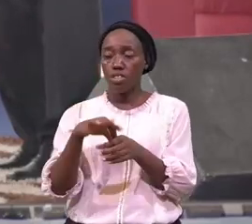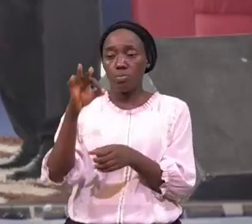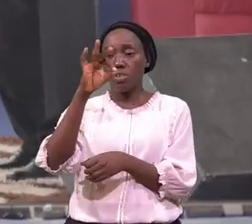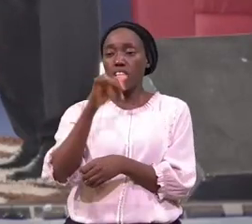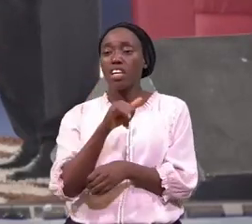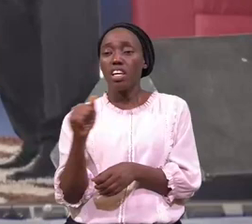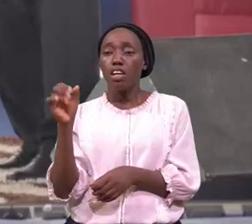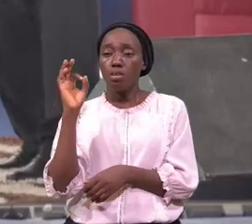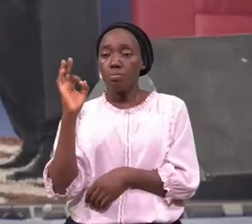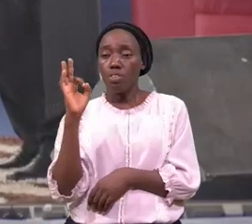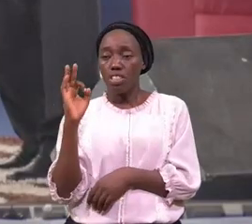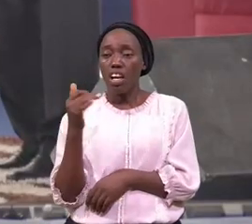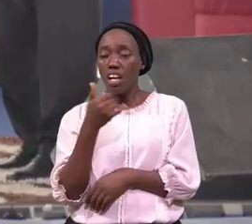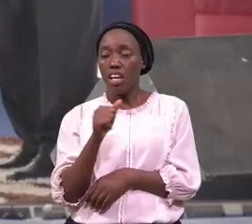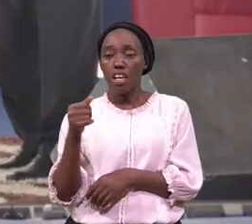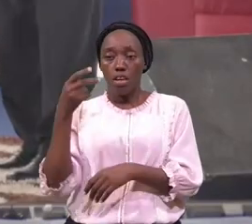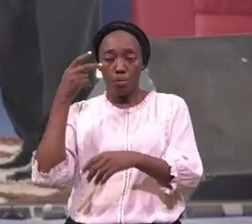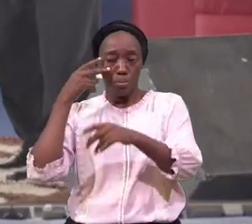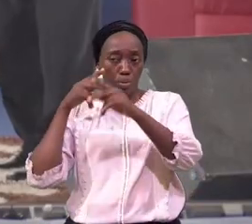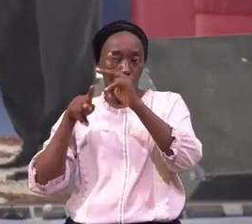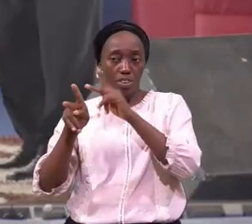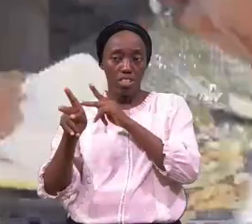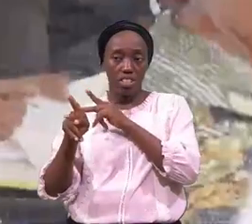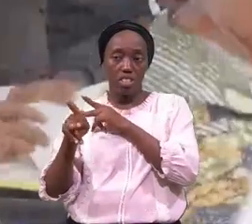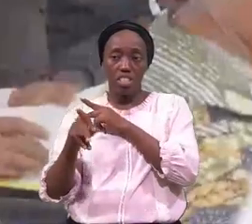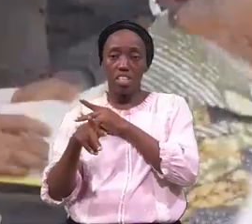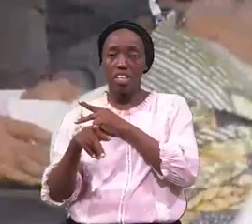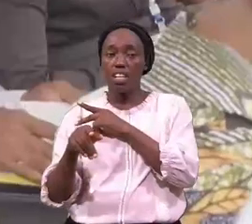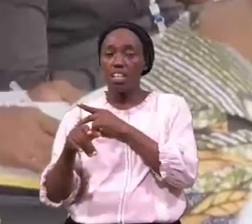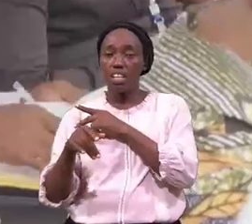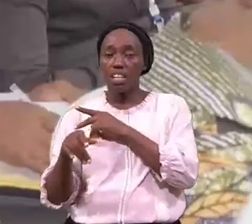Pour un prédicateur, pour un prophète,